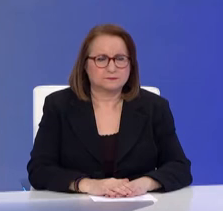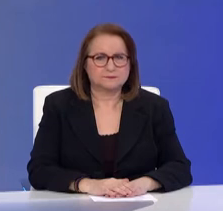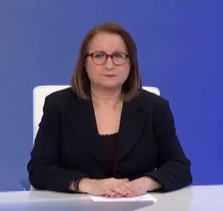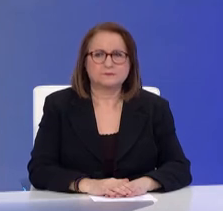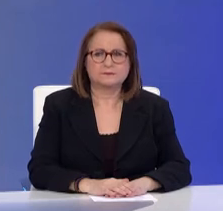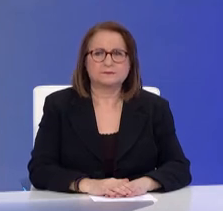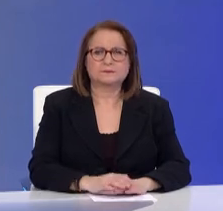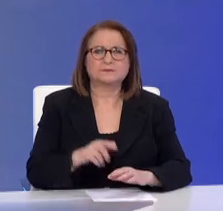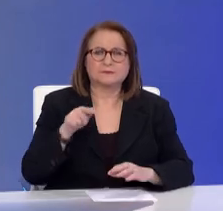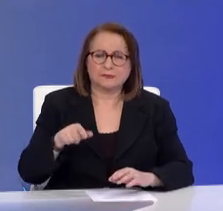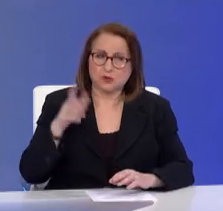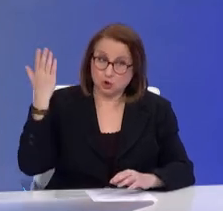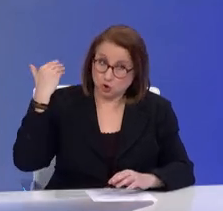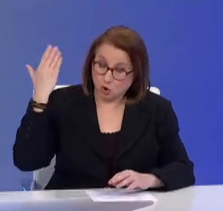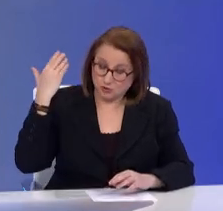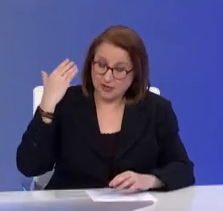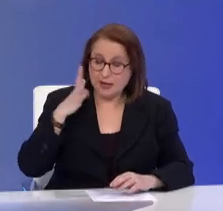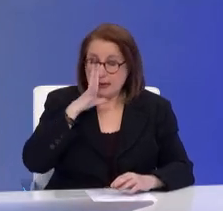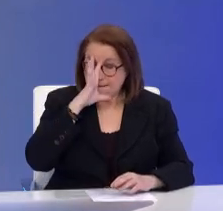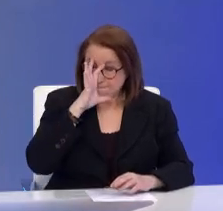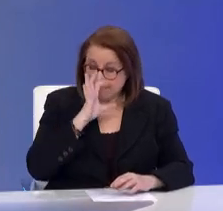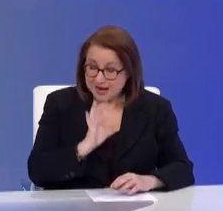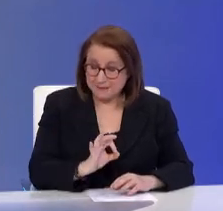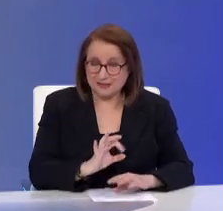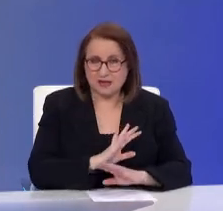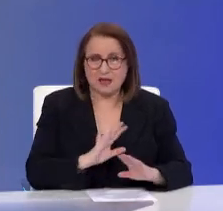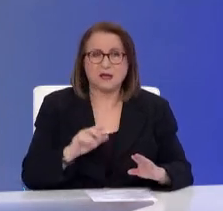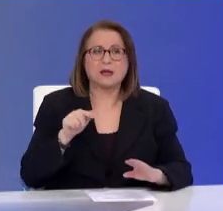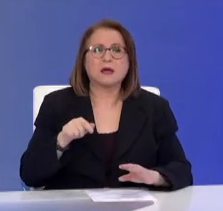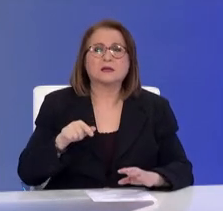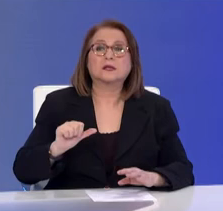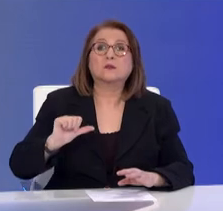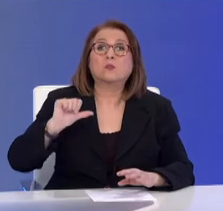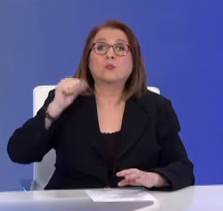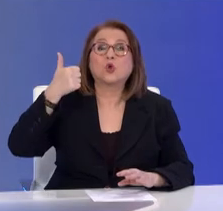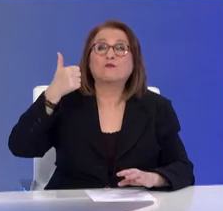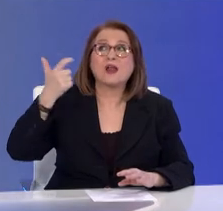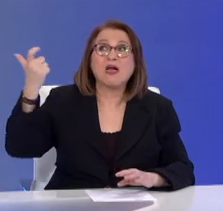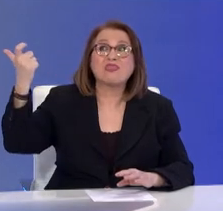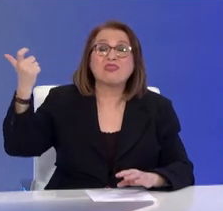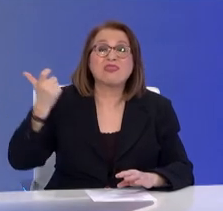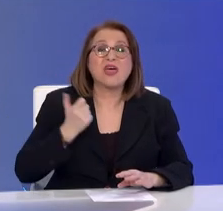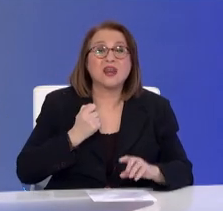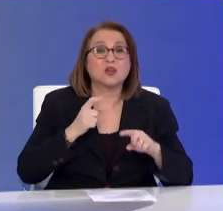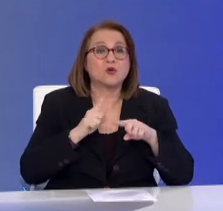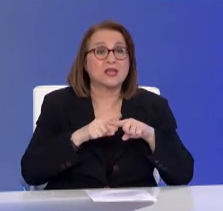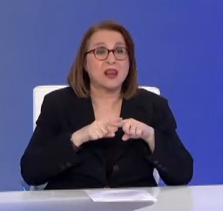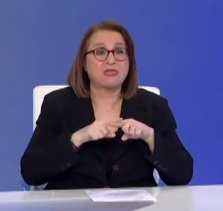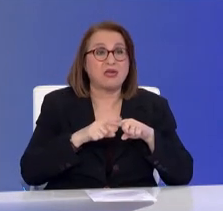Τότε πραγματικά δόθηκε και ένα πρώτο δάνειο στην Ελλάδα ως